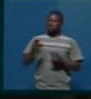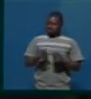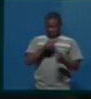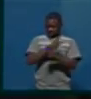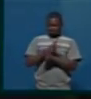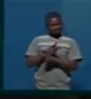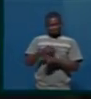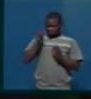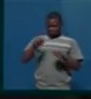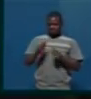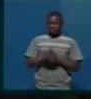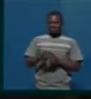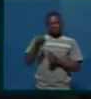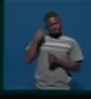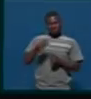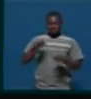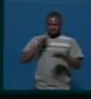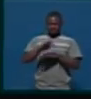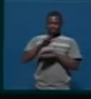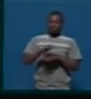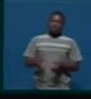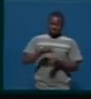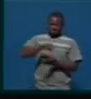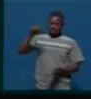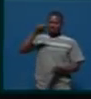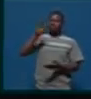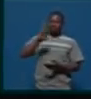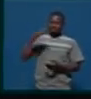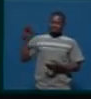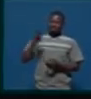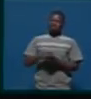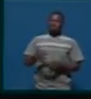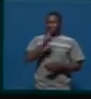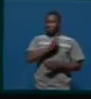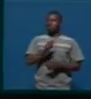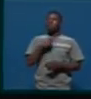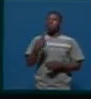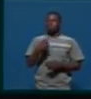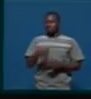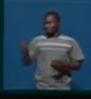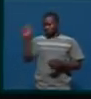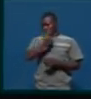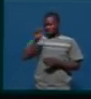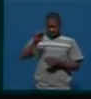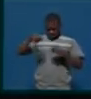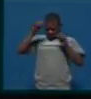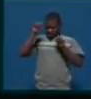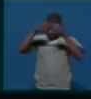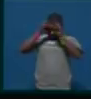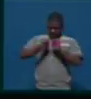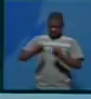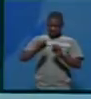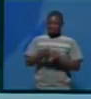le Conseil supérieur des Burkinabés de l'Allemagne a eu assurance du président du Faso. Des initiatives sont en cours pour régulariser la